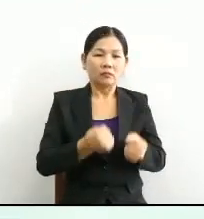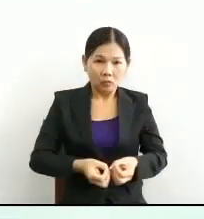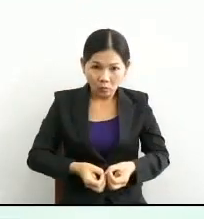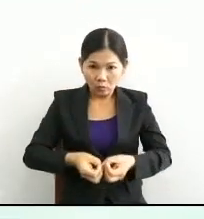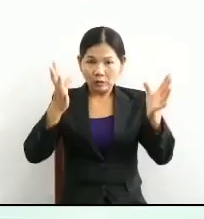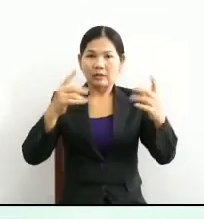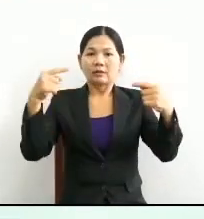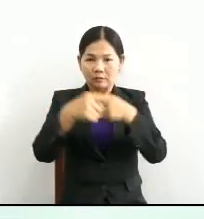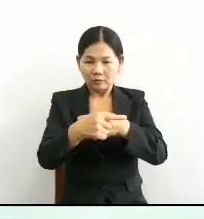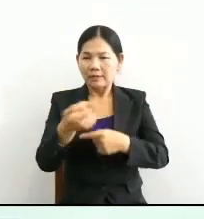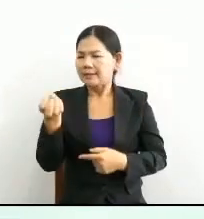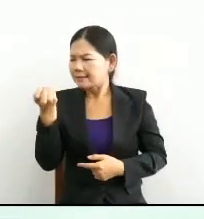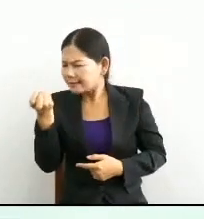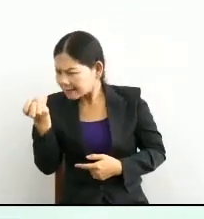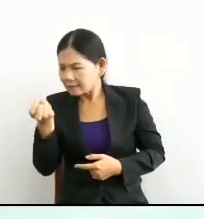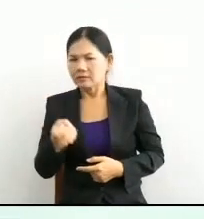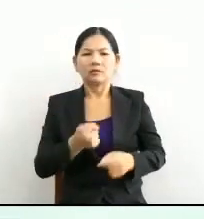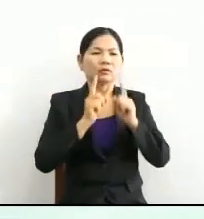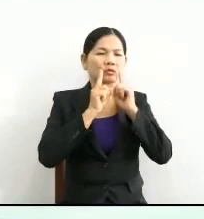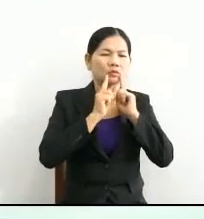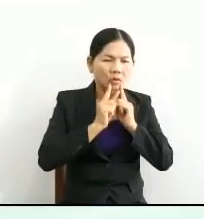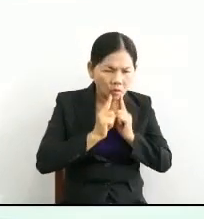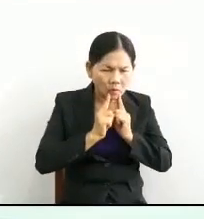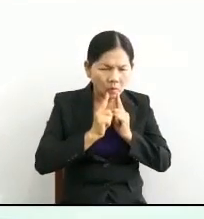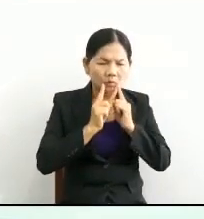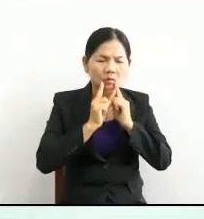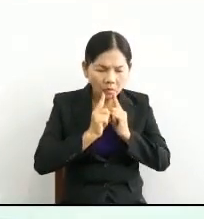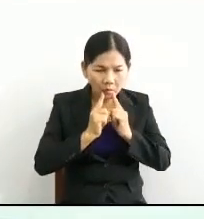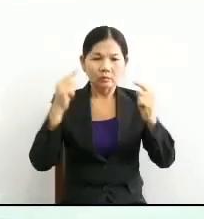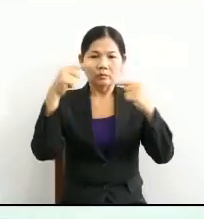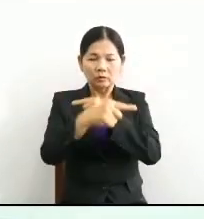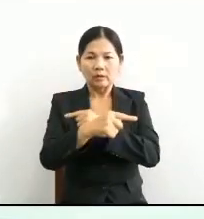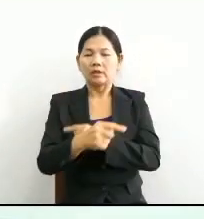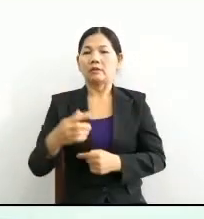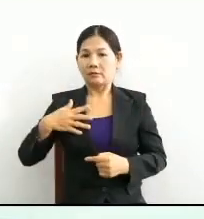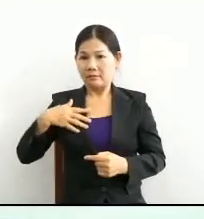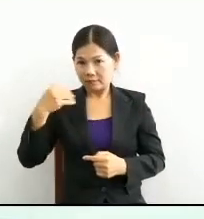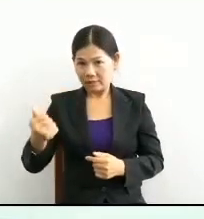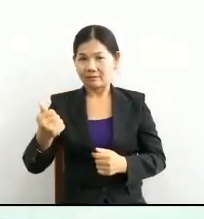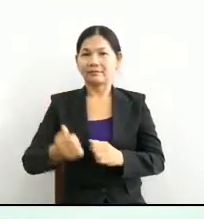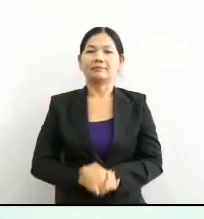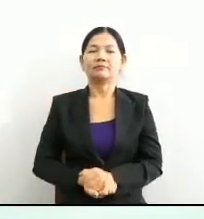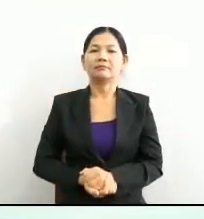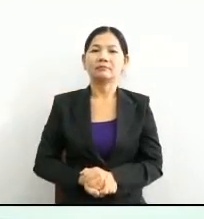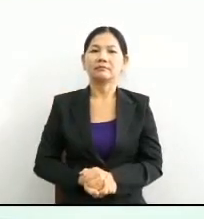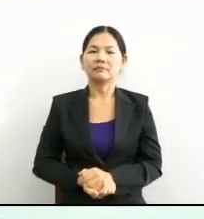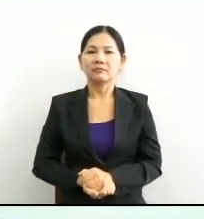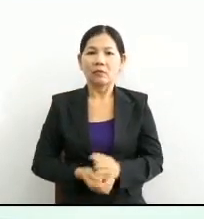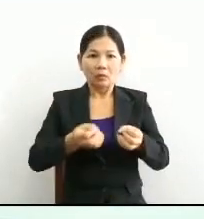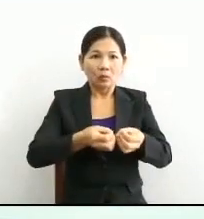tràn tôi nâng tách sóc ó xong tốt tốt tôi nâng sọc chà con ăn được luôn ấy